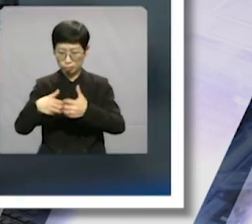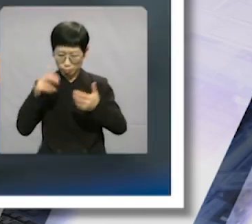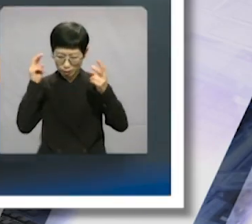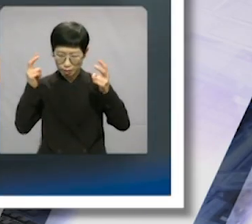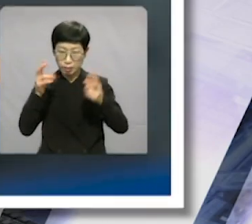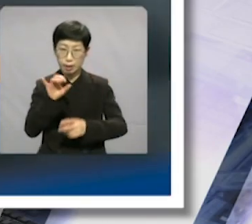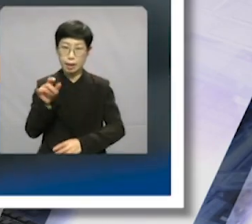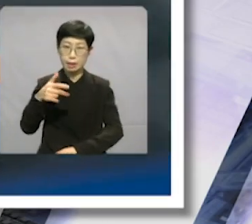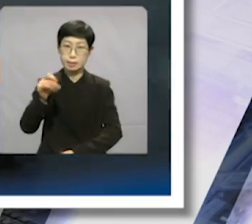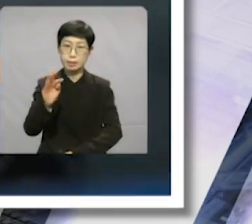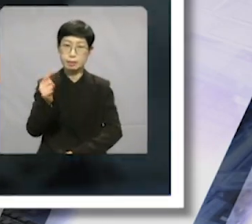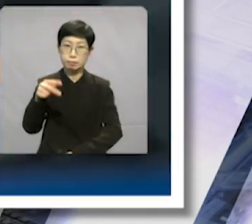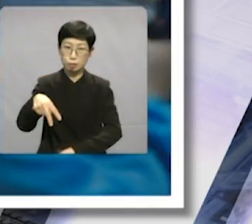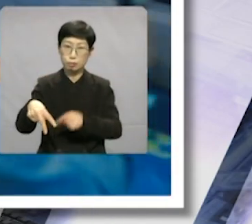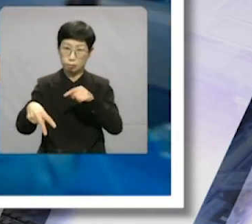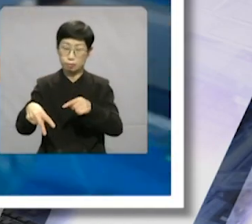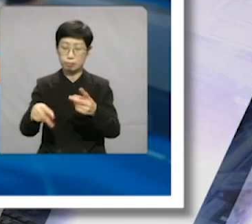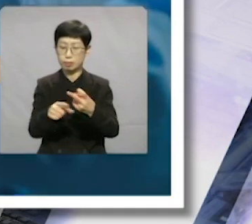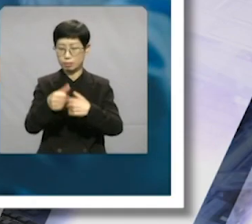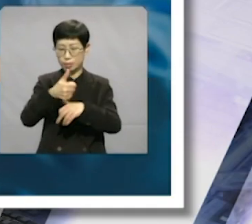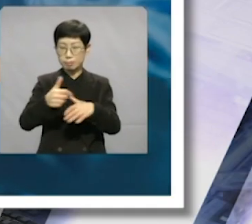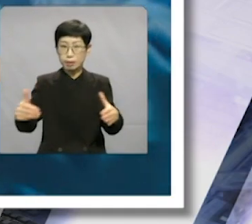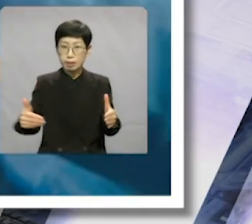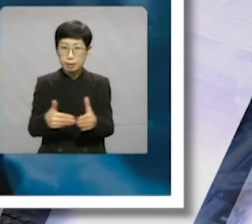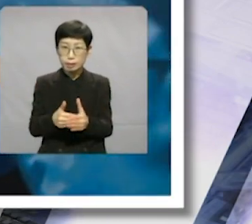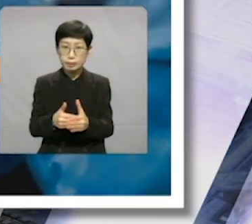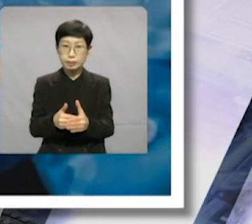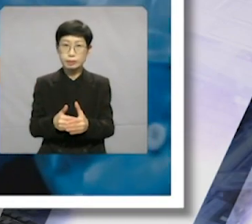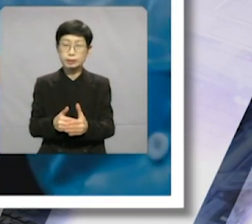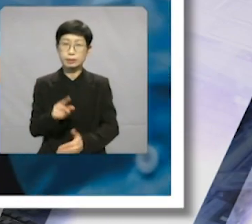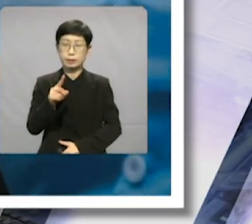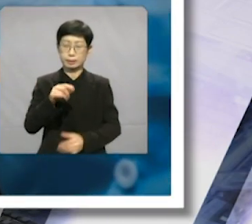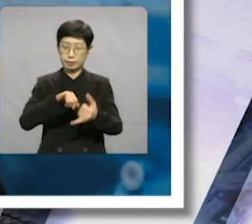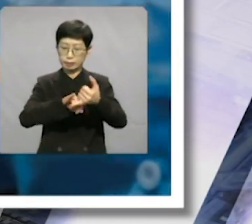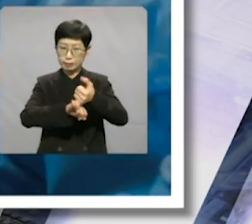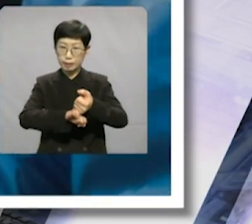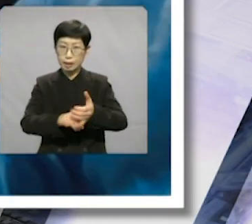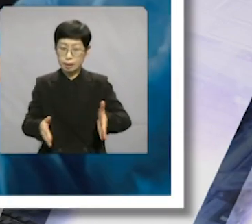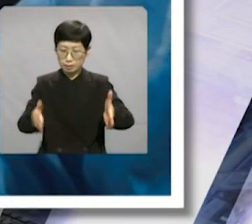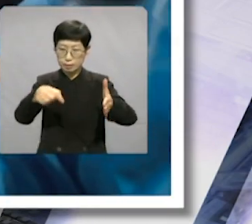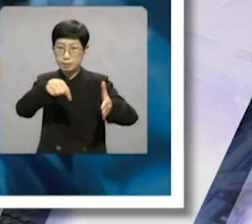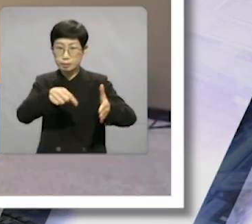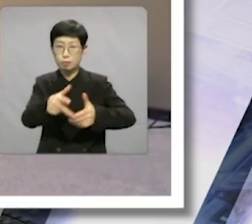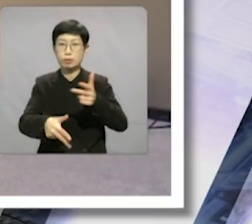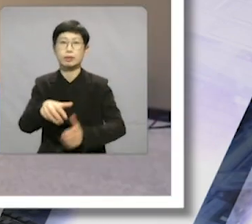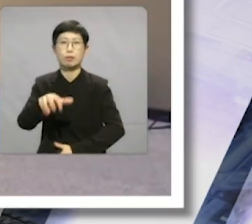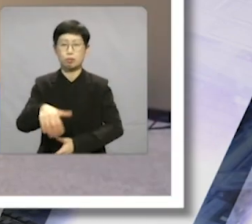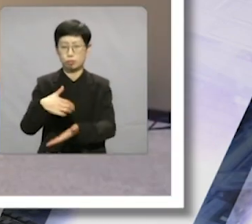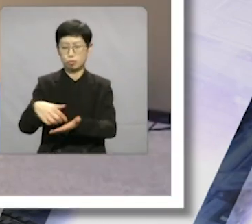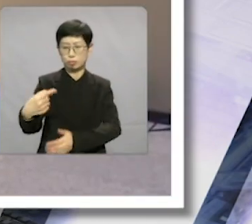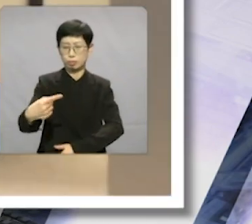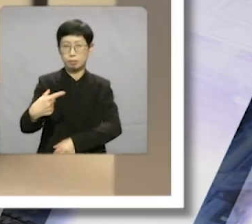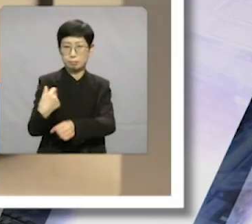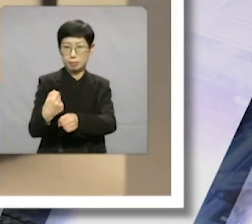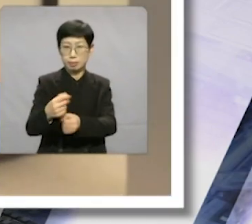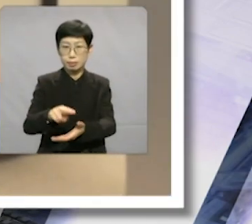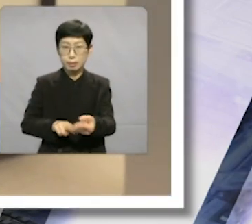에지봇은 이달 말까지 상하이시 링강 소재 공장에서 약 1,000대 휴머노이드 로봇을 출하할